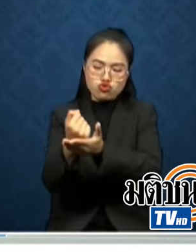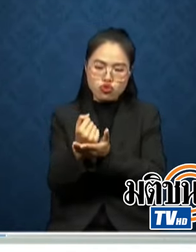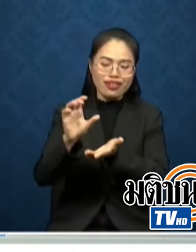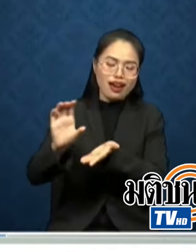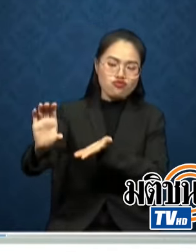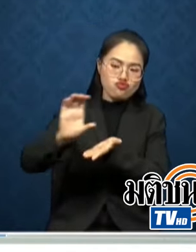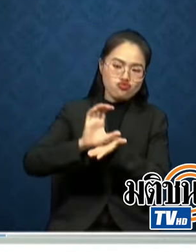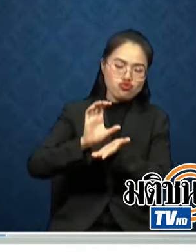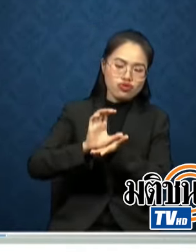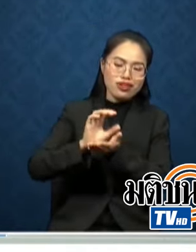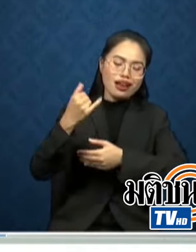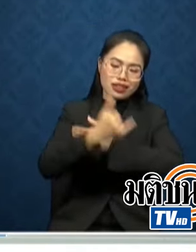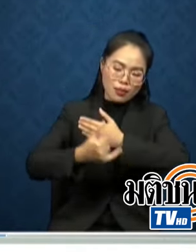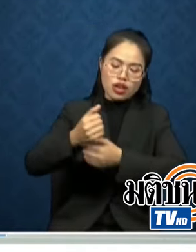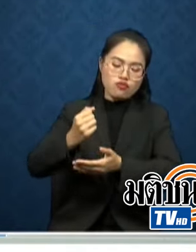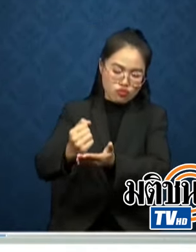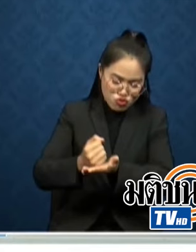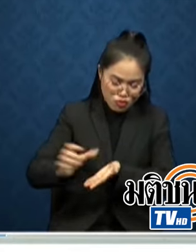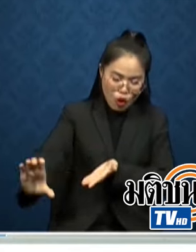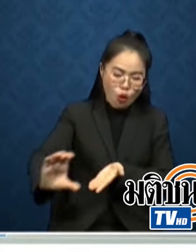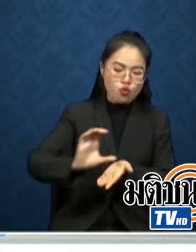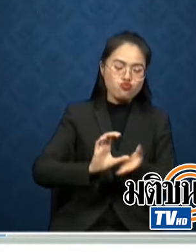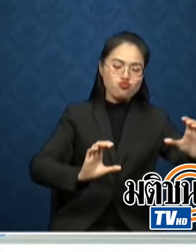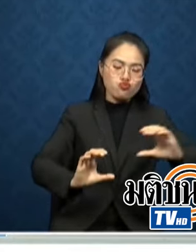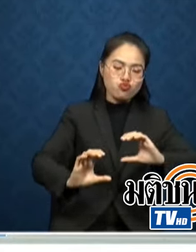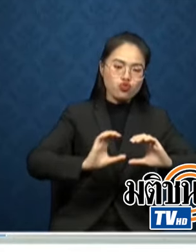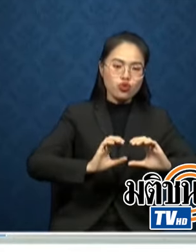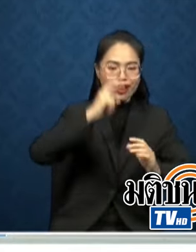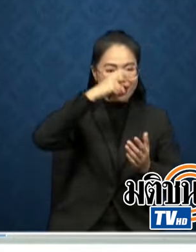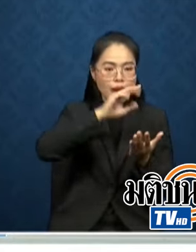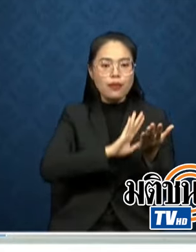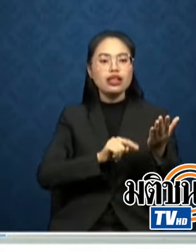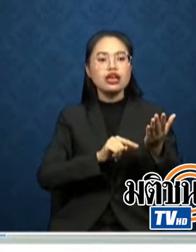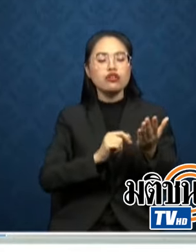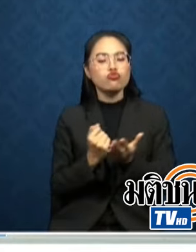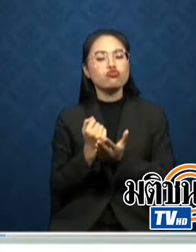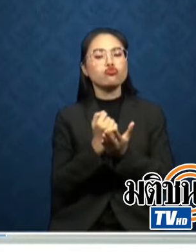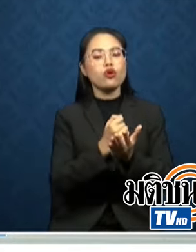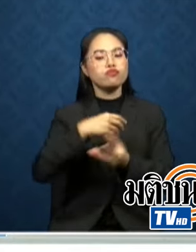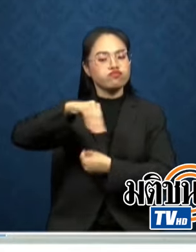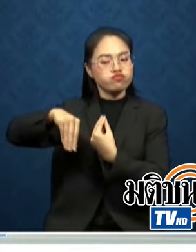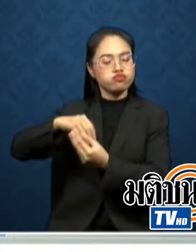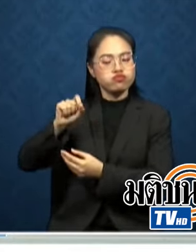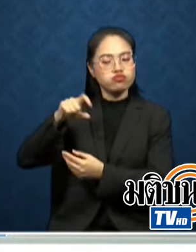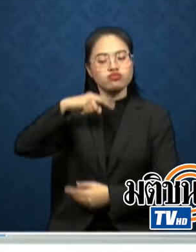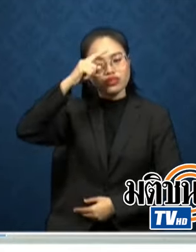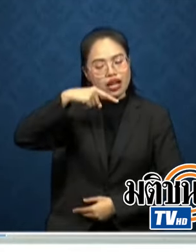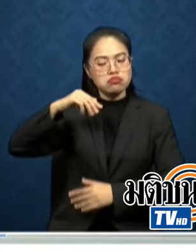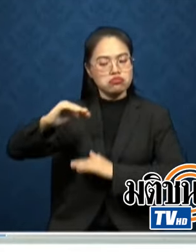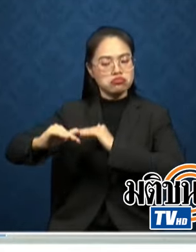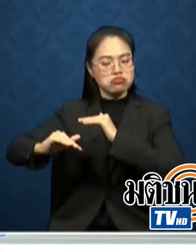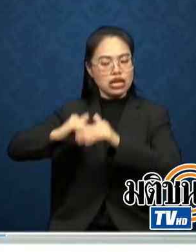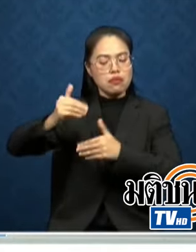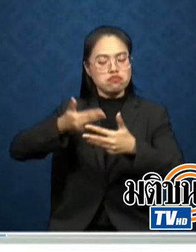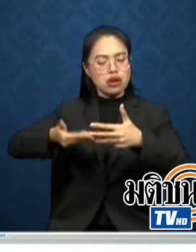สาหกรรม low profit ให้เป็น high profit นะครับทำให้รายได้ระยะยาวของพี่น้องประชาชนถูกยกระดับขึ้นมาได้นะครับเ